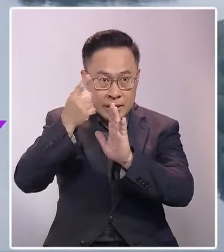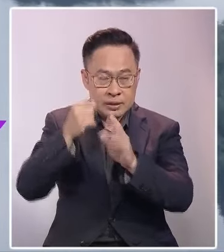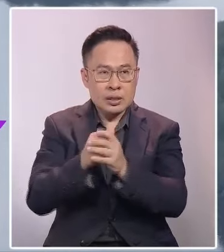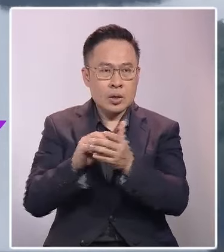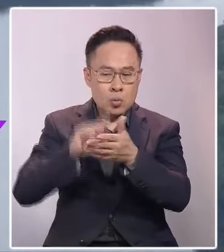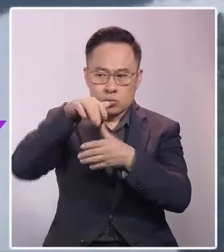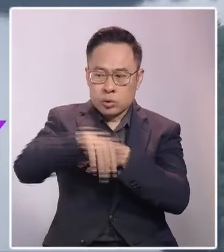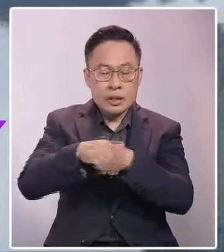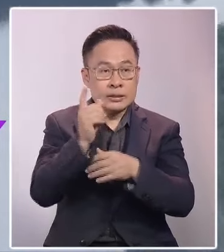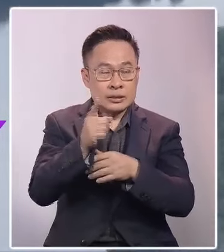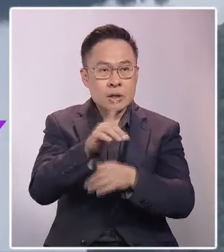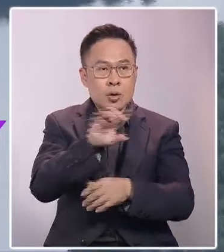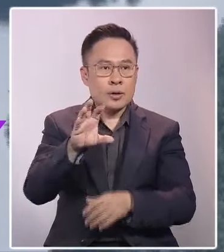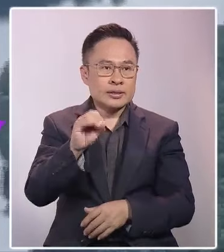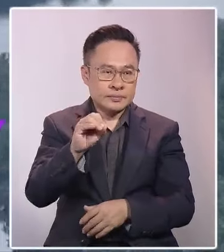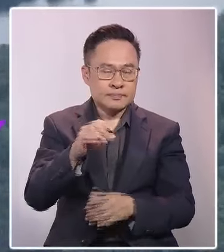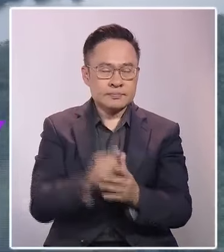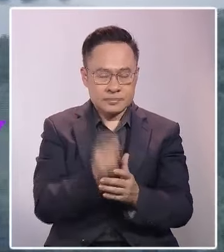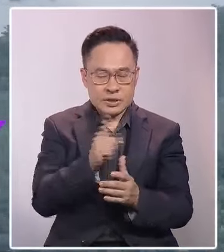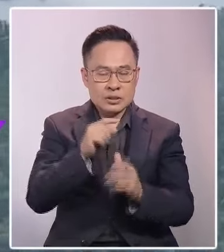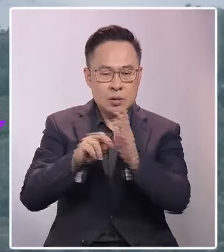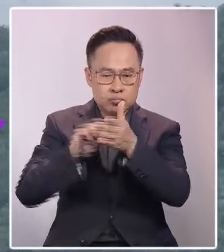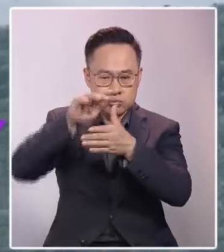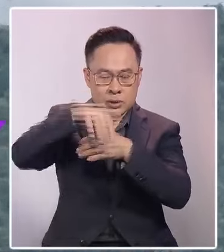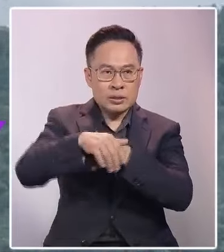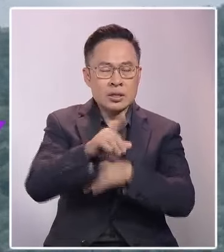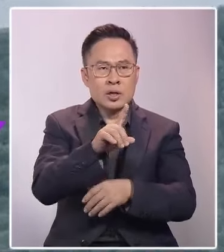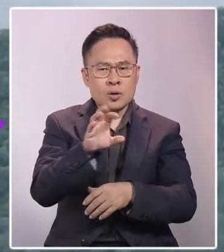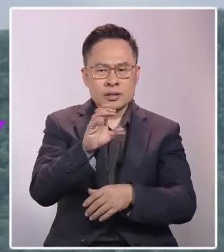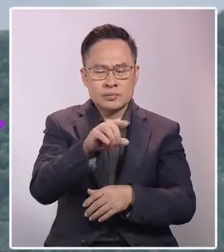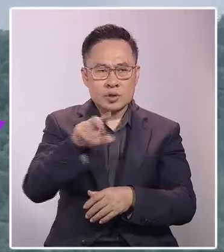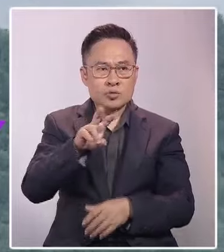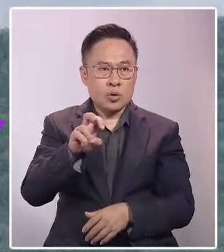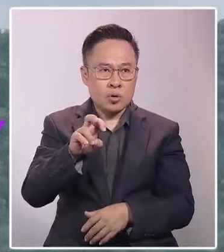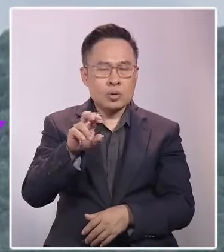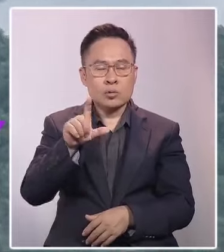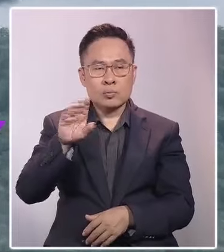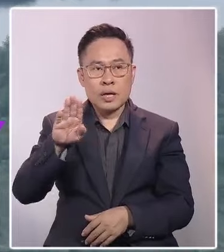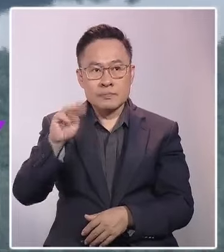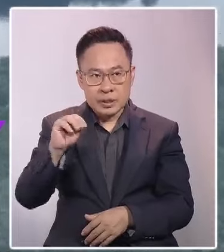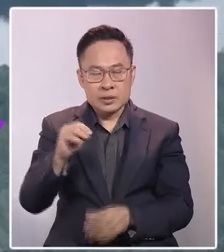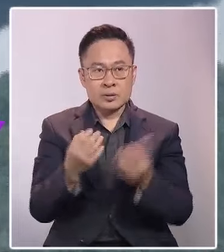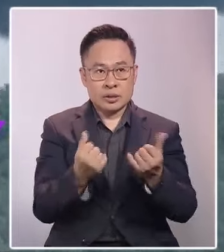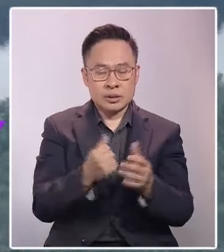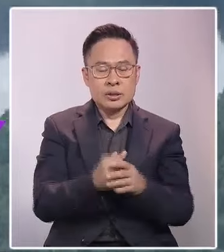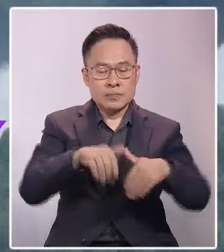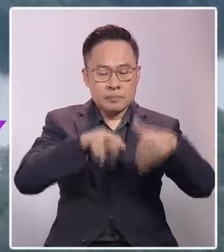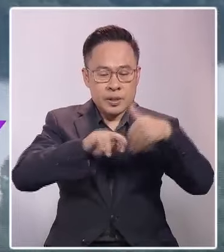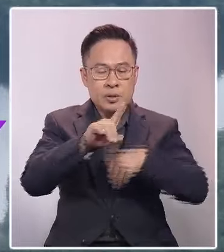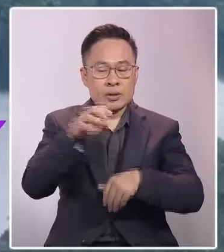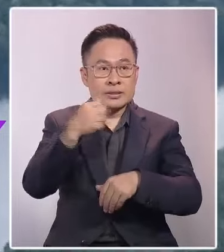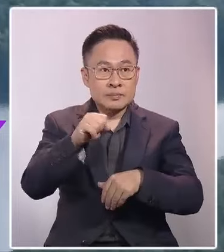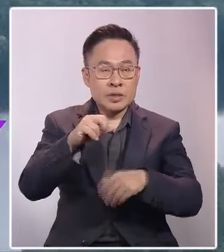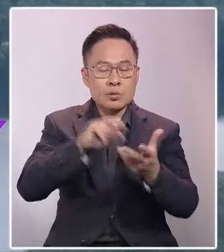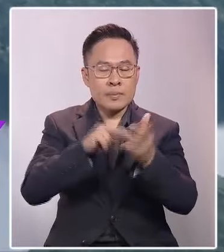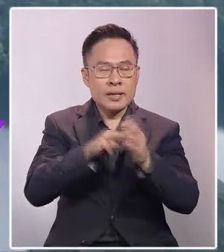สปริงเวย์ในอัตราอยู่ที่150-200ลูกบาทเมตต่อวินาทีก็ต้องมีการระบายน้ำออกมาก็ถ้าพูด